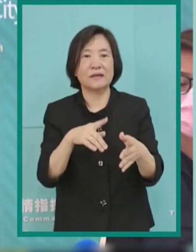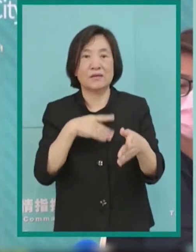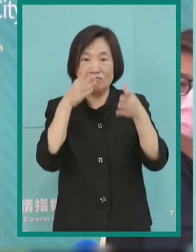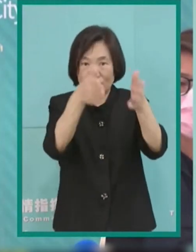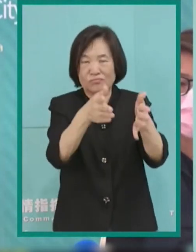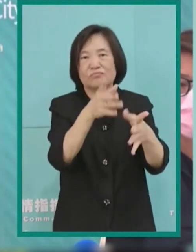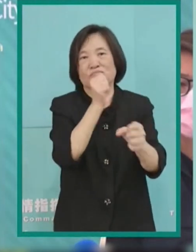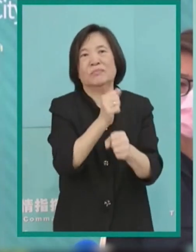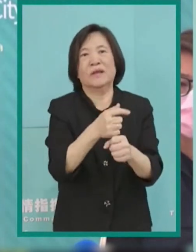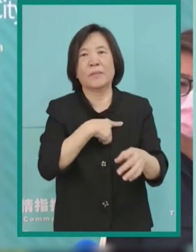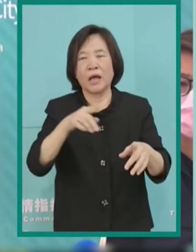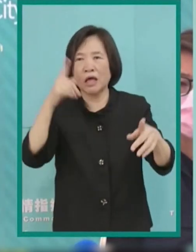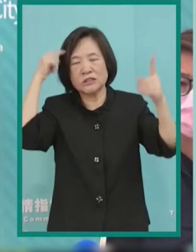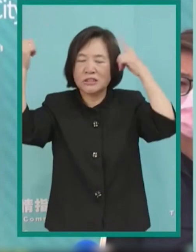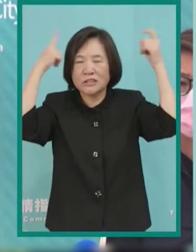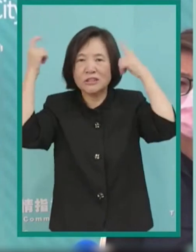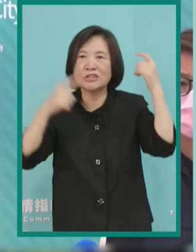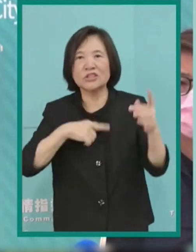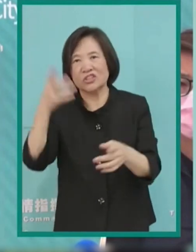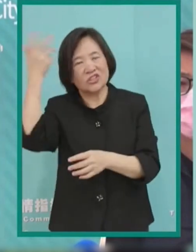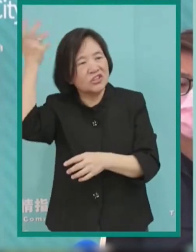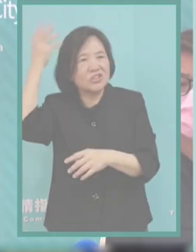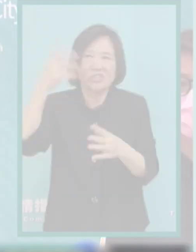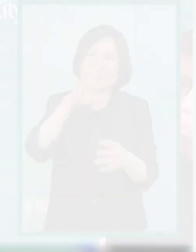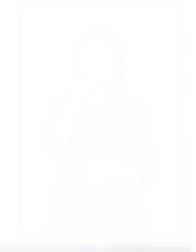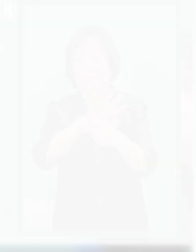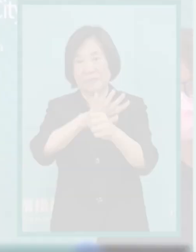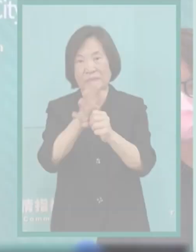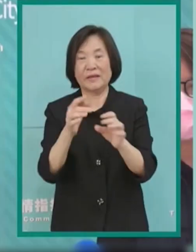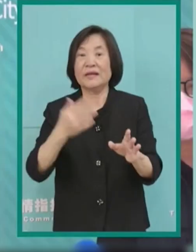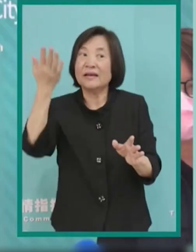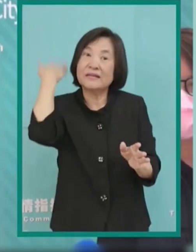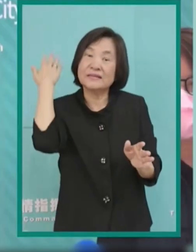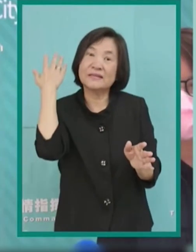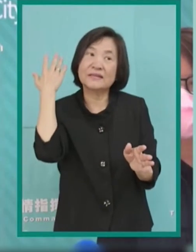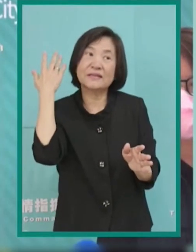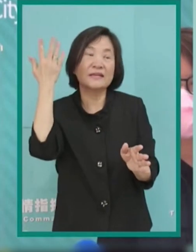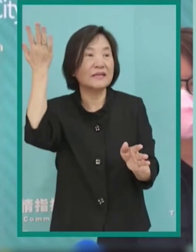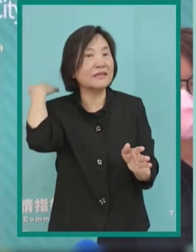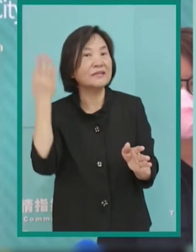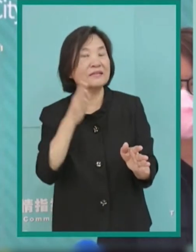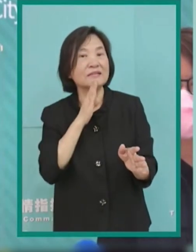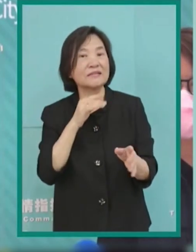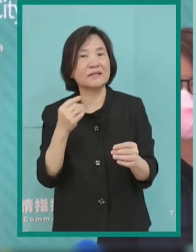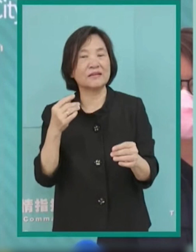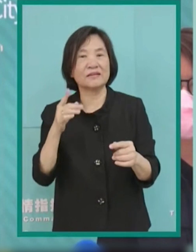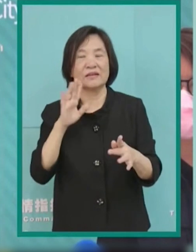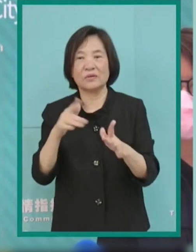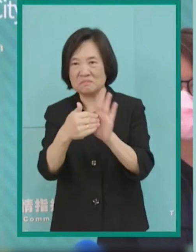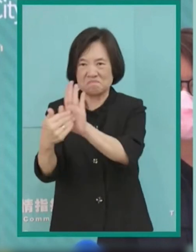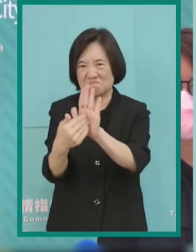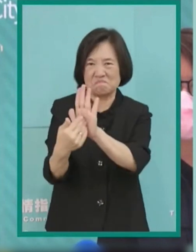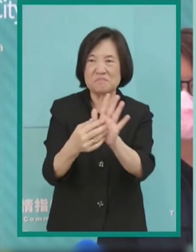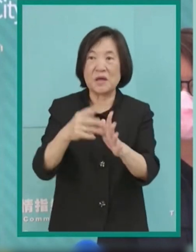事、不要老是想去做那个奇奇怪怪的事情。我们是用那个锁国半锁国的战术嘛，入境